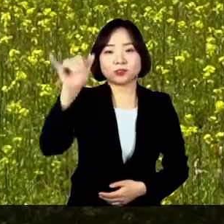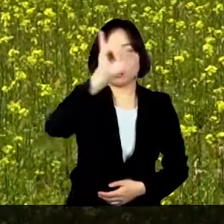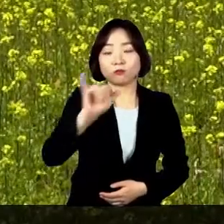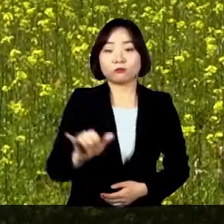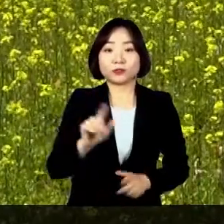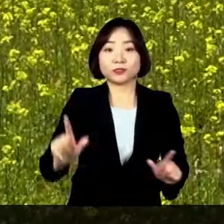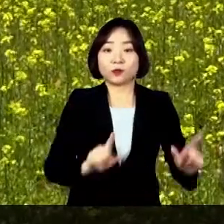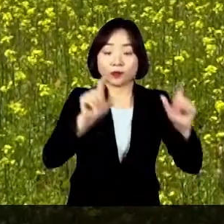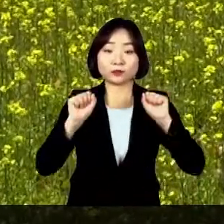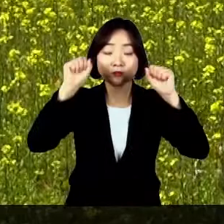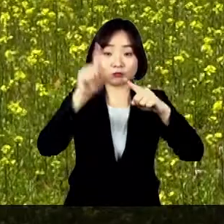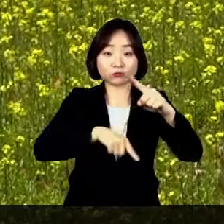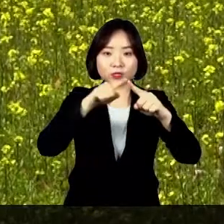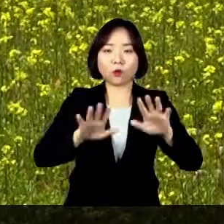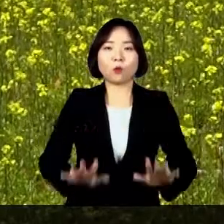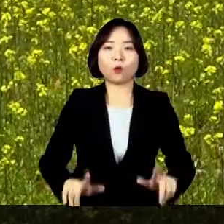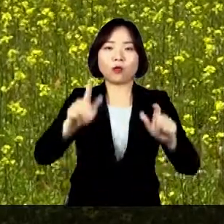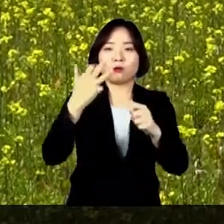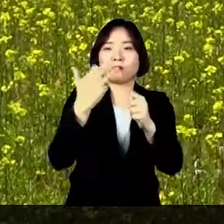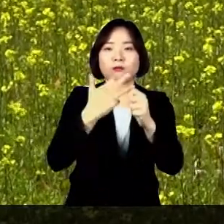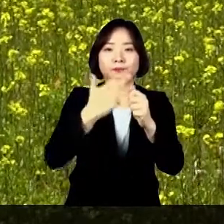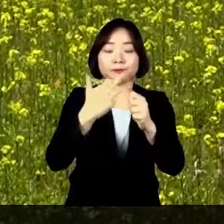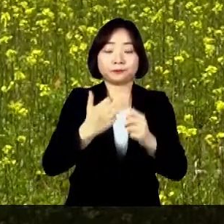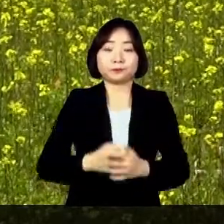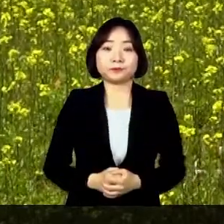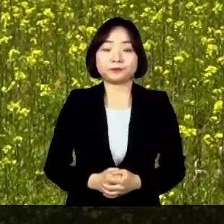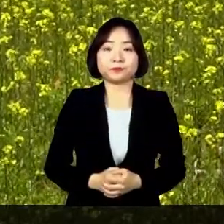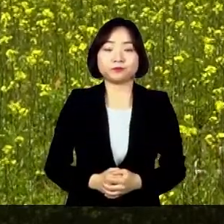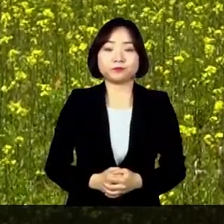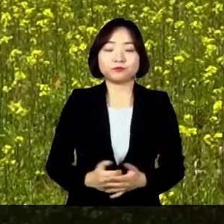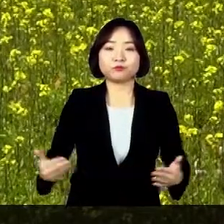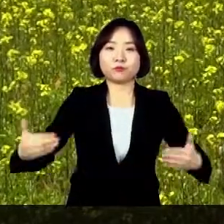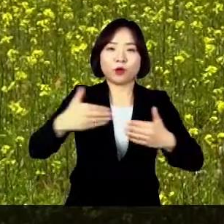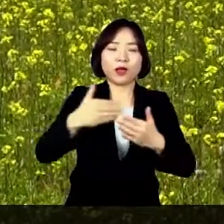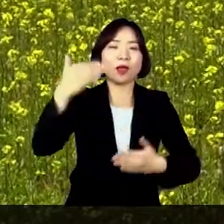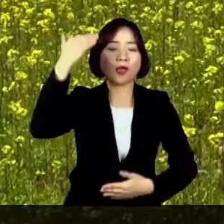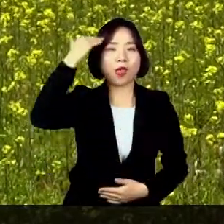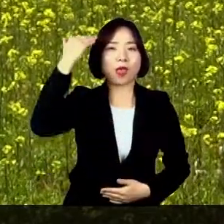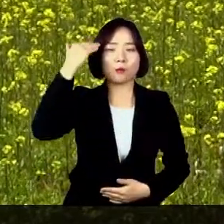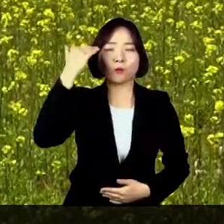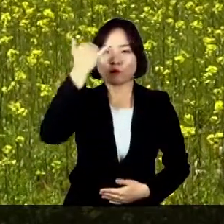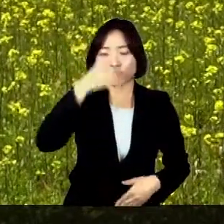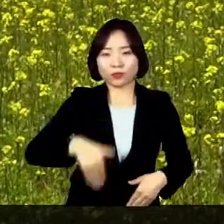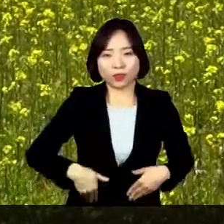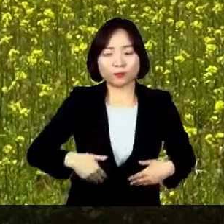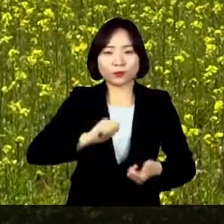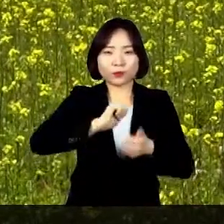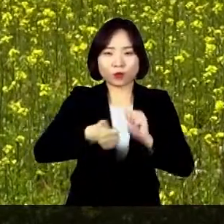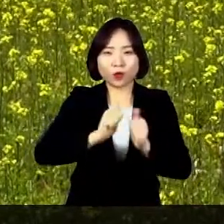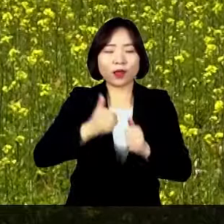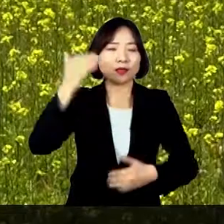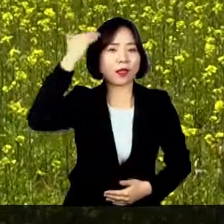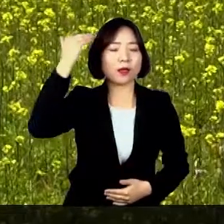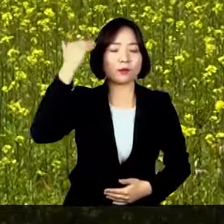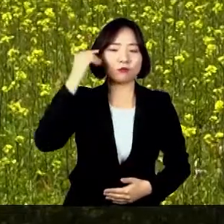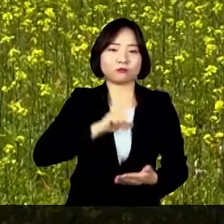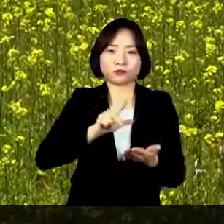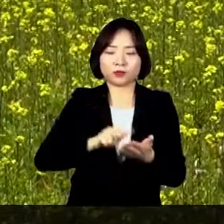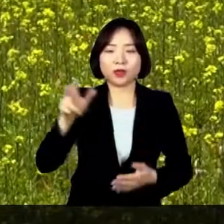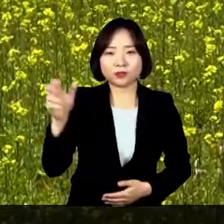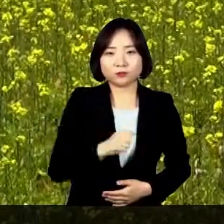2018 전국생활체육대축전이 올해로 18회를 맞았는데요. 품어라 행복 충남, 뛰어라 대한민국이라는 슬로건